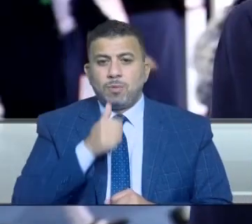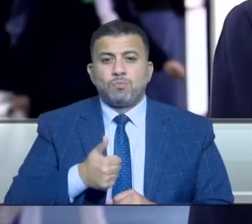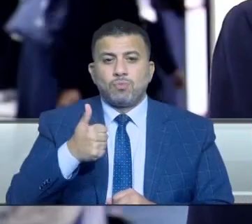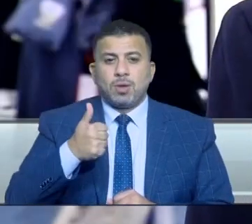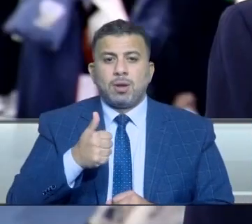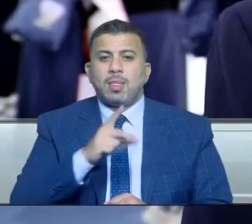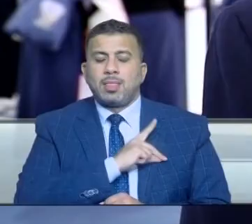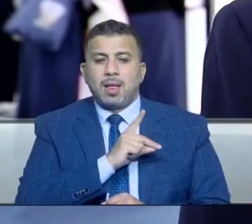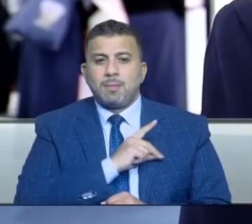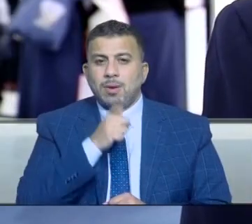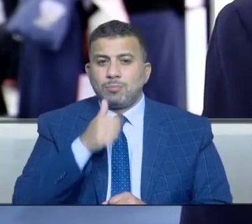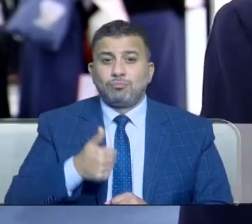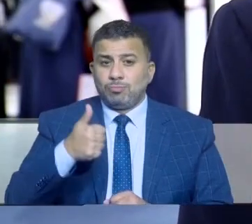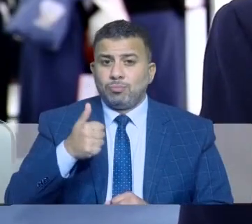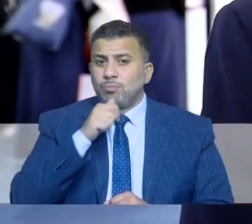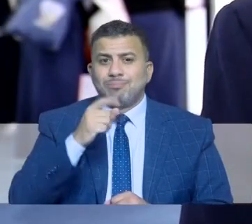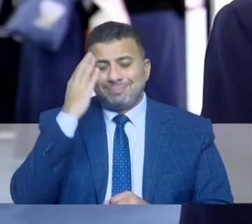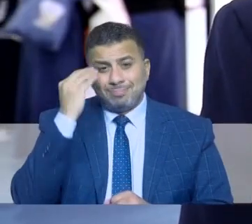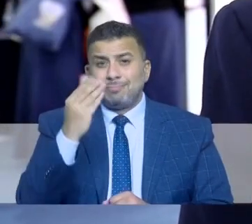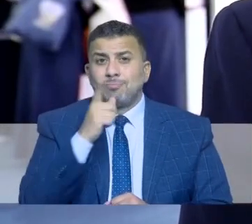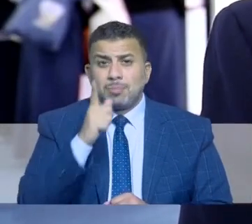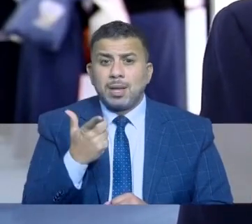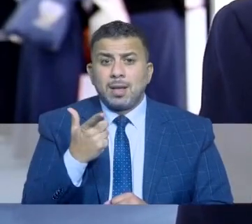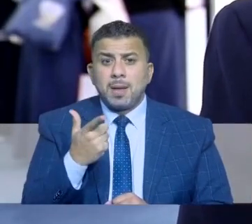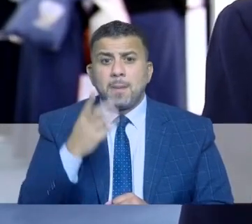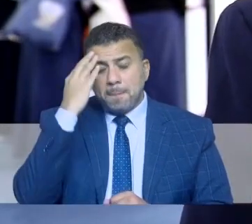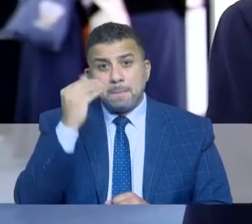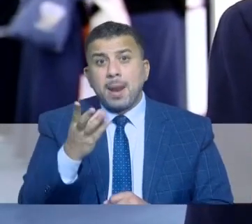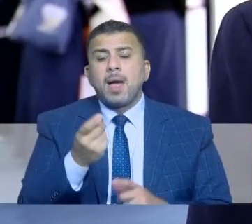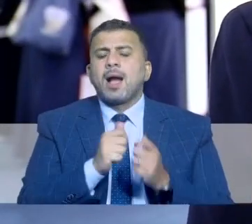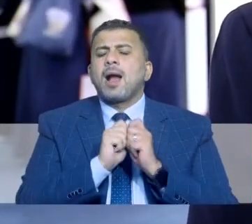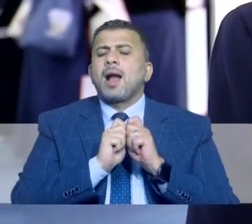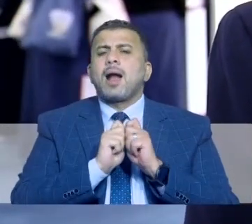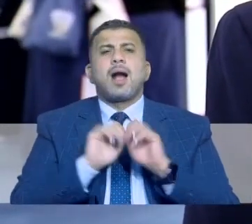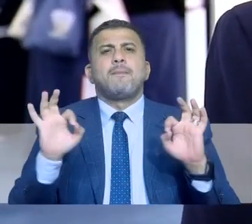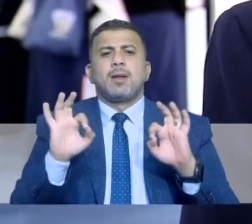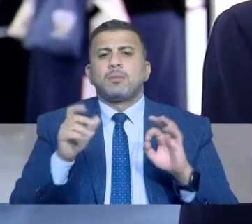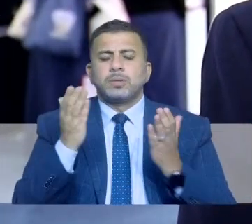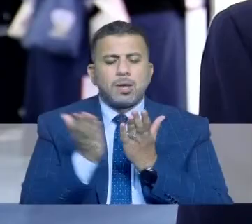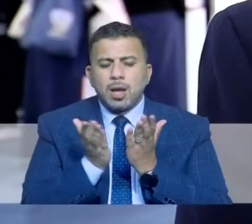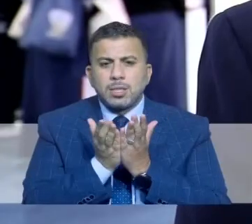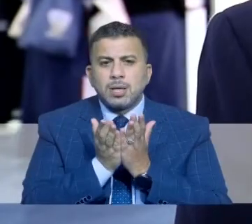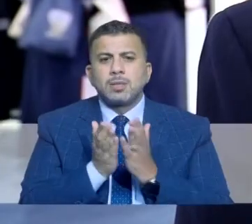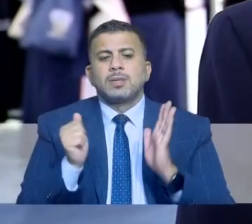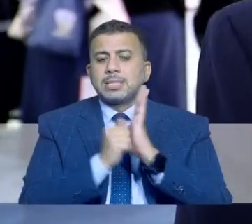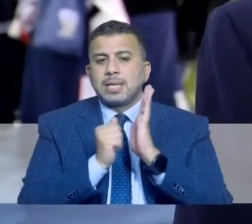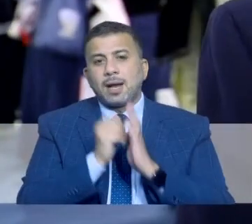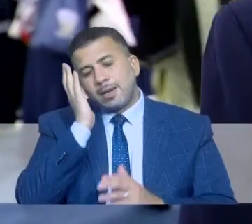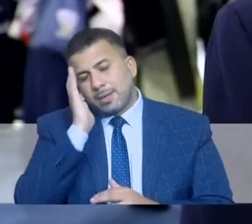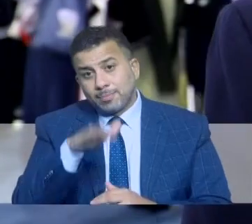متفوقين، طلبة متفوقين تمنح لهم هذه المنحة، منحة كاملة تشمل الدراسة وتشمل السكن